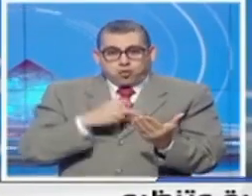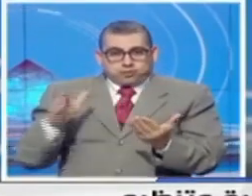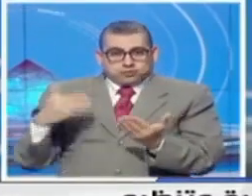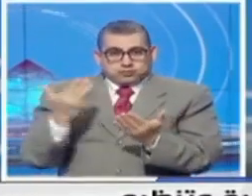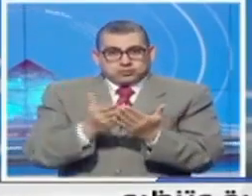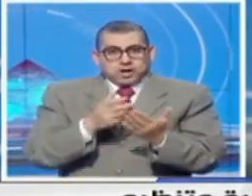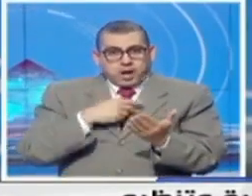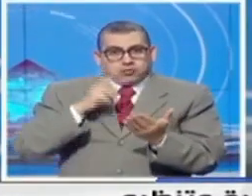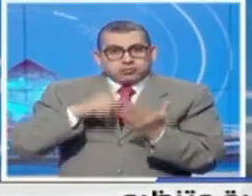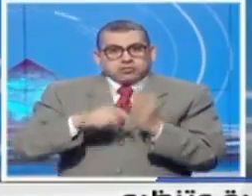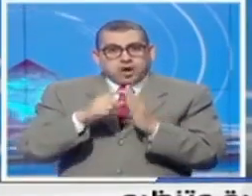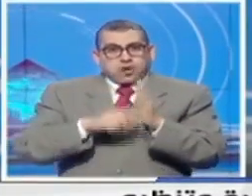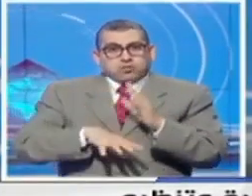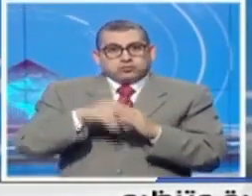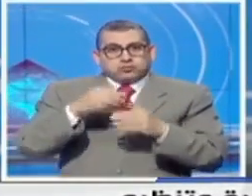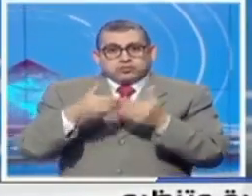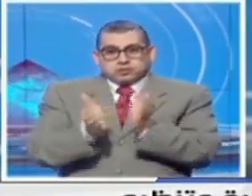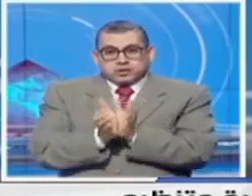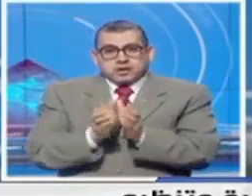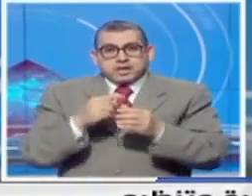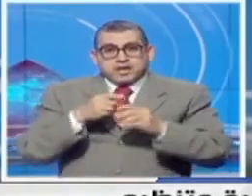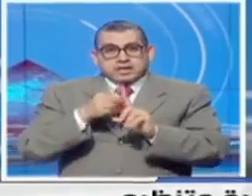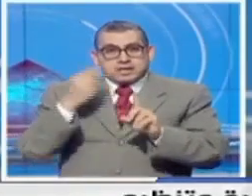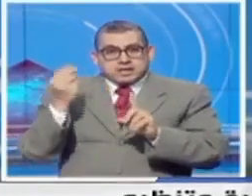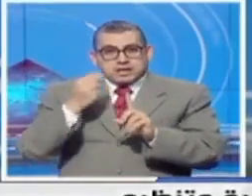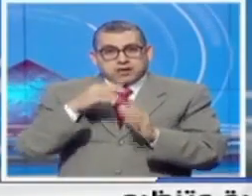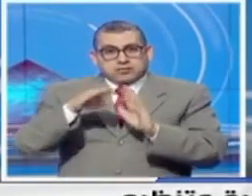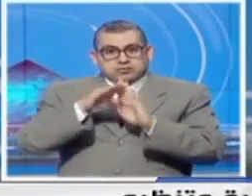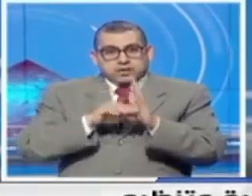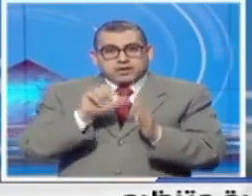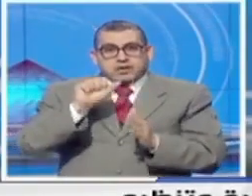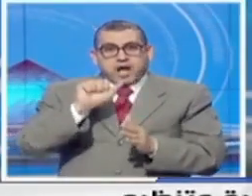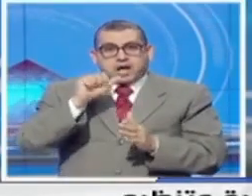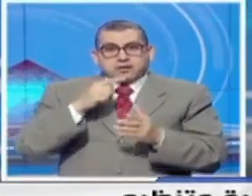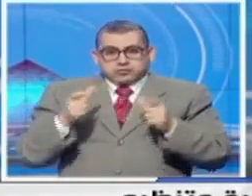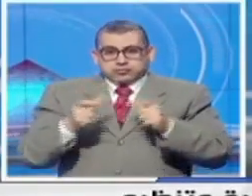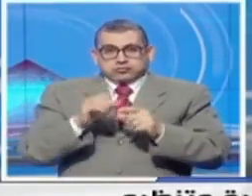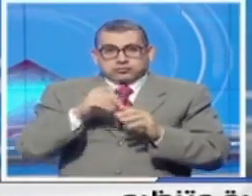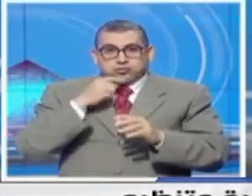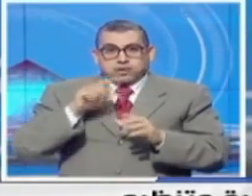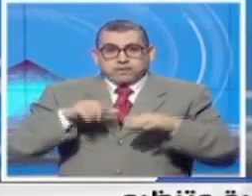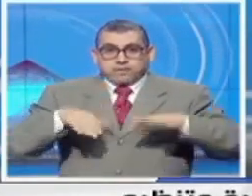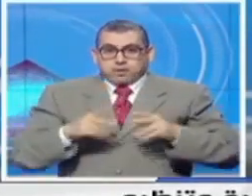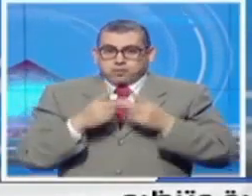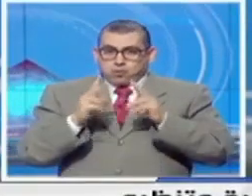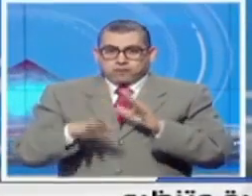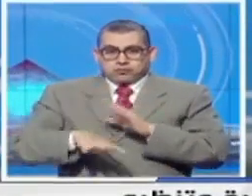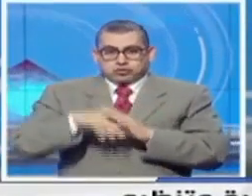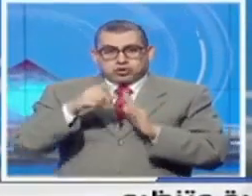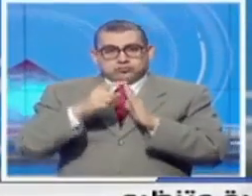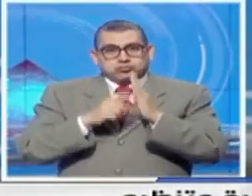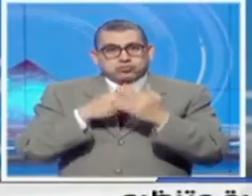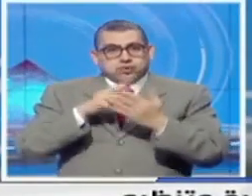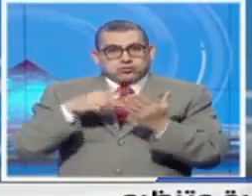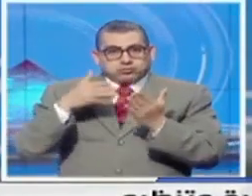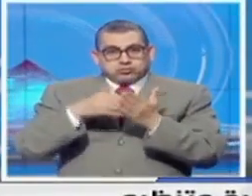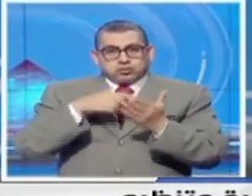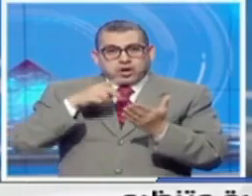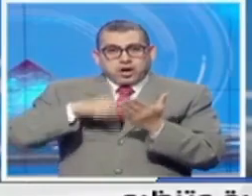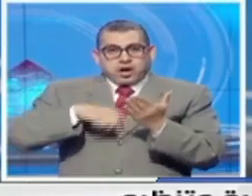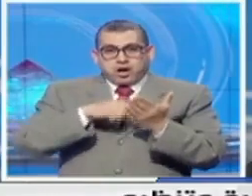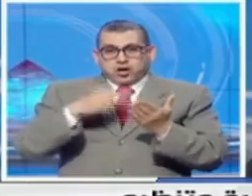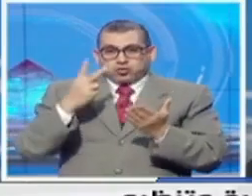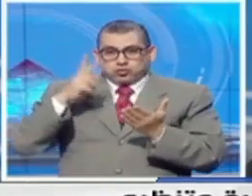باصدار قانون انشاء الغرف السياحيه وتنظيم اتحاد لها كما وفق المجلس وبشكل النهائي على قرارين لرئيس